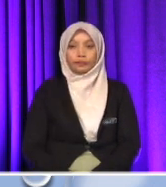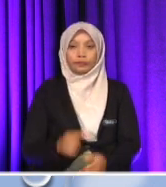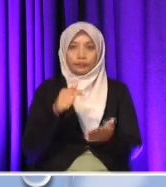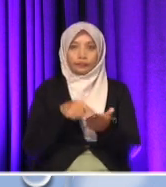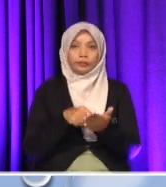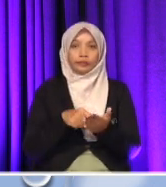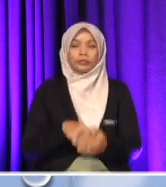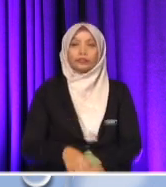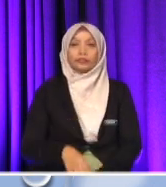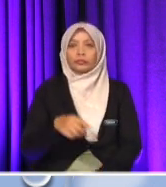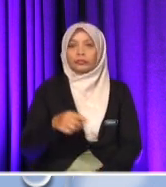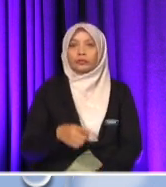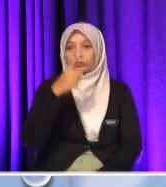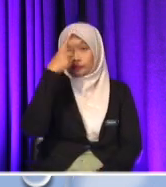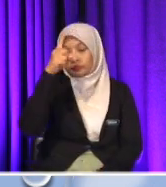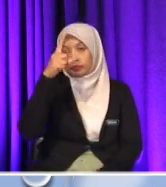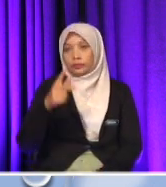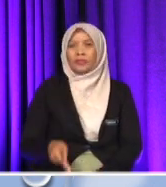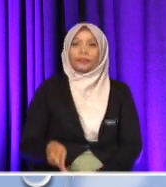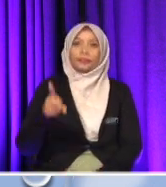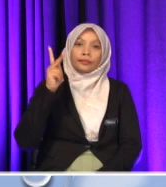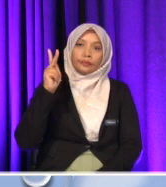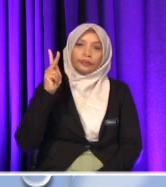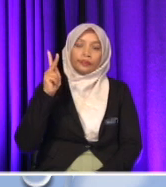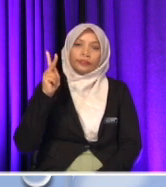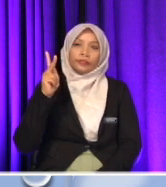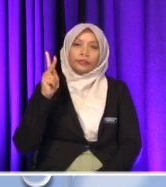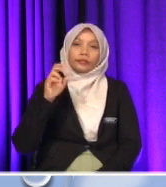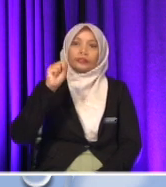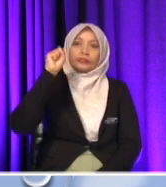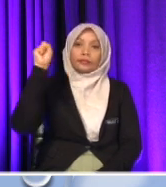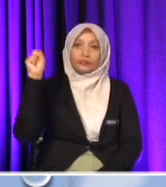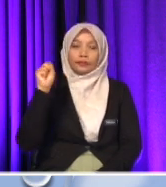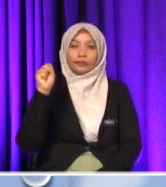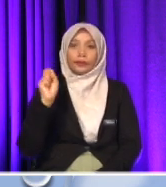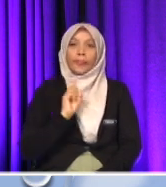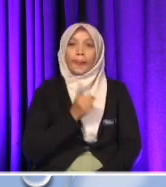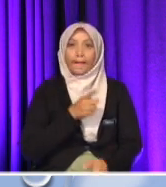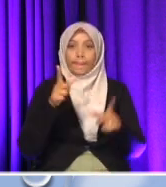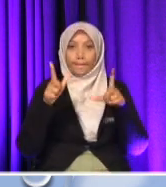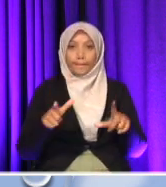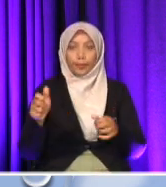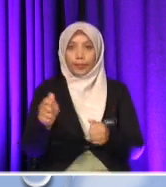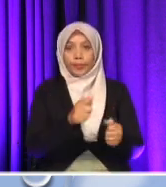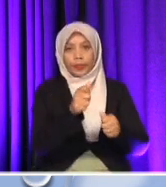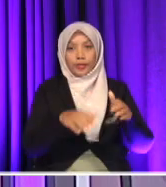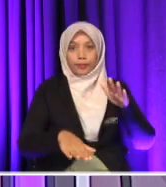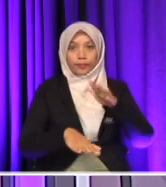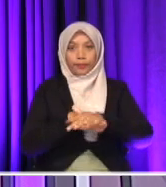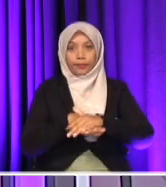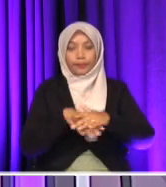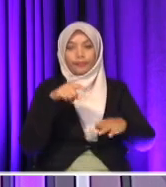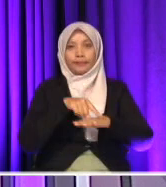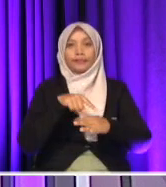pemuat, okey, rajah vektor dia untuk pemuat, okey, sentiasa kita letakkan arus di bawah. So di sini